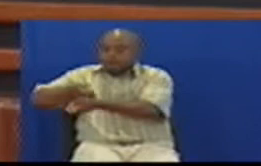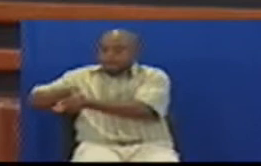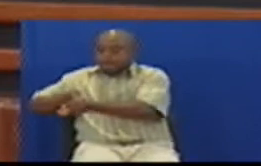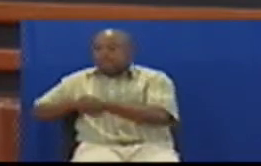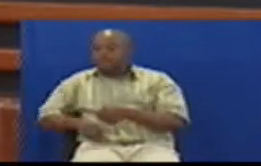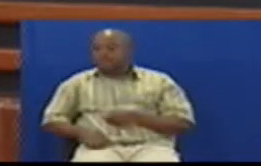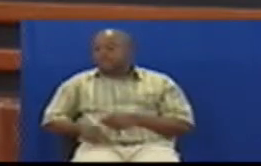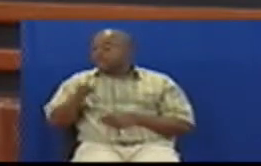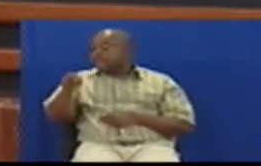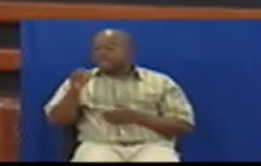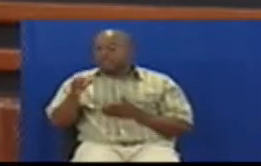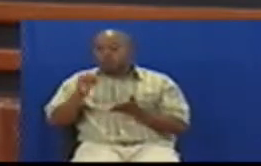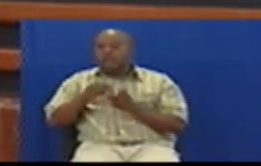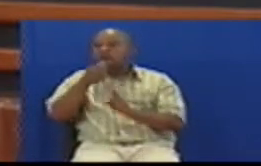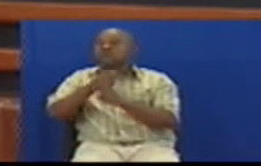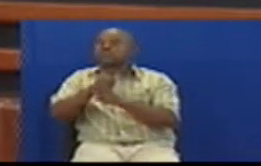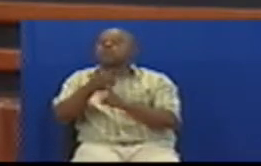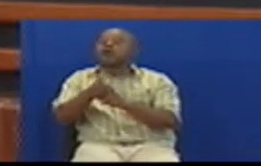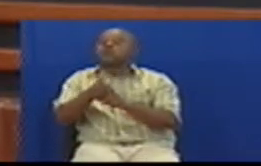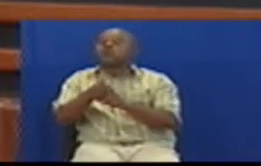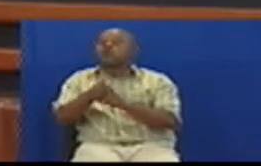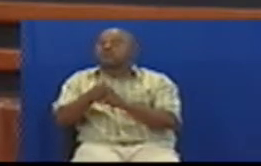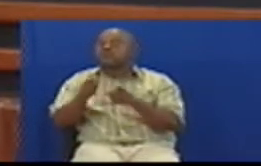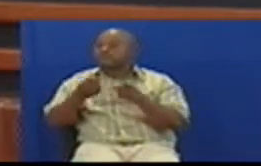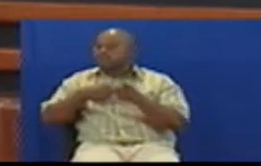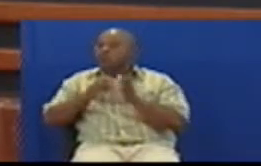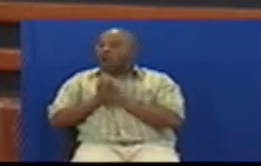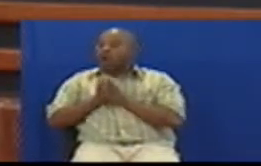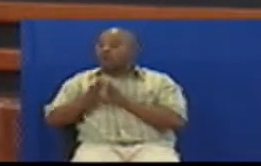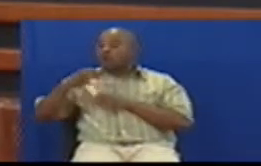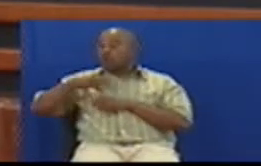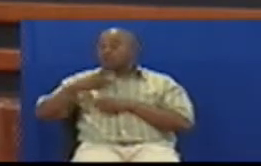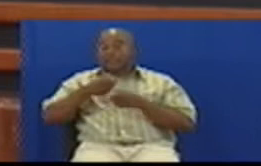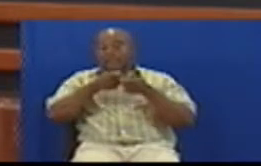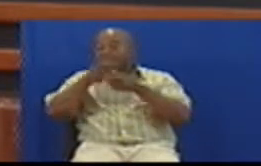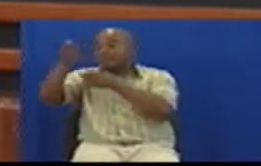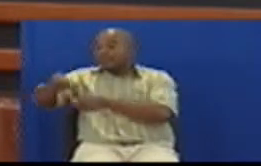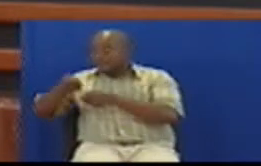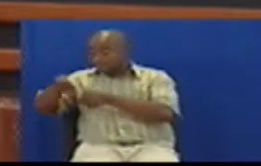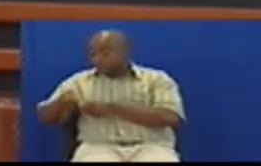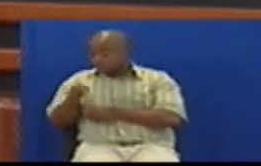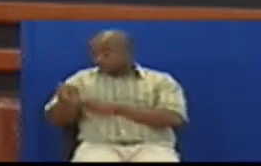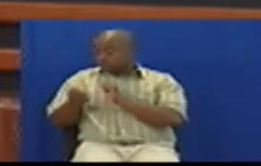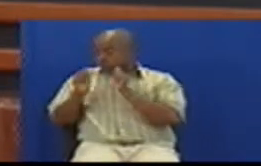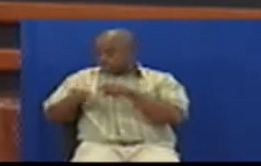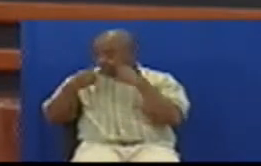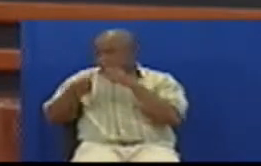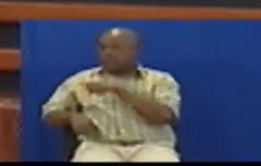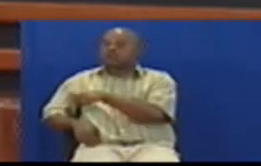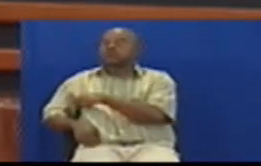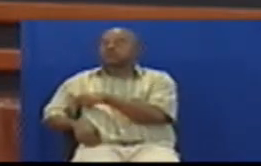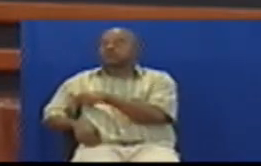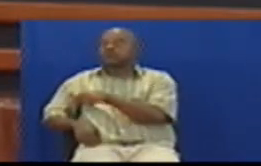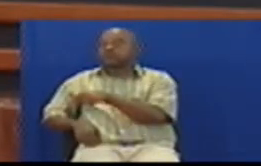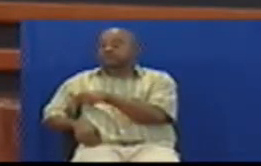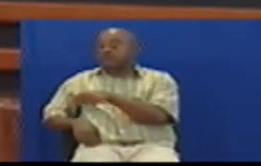hatujaliwekea msisitizo sana. Naombe Wizara ya Kilimo iliangalia ile eneo ili